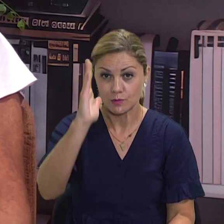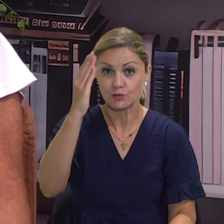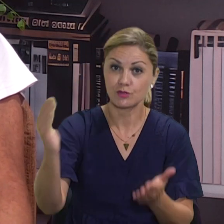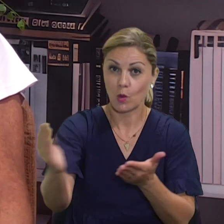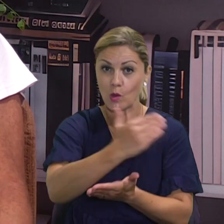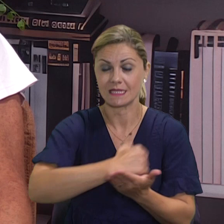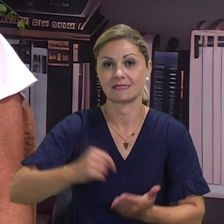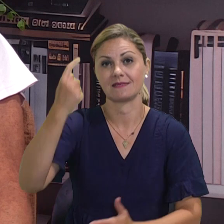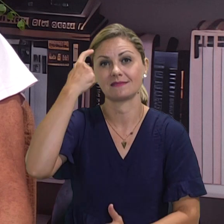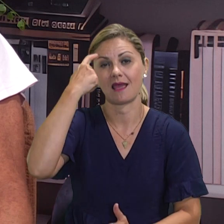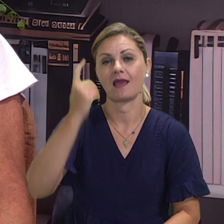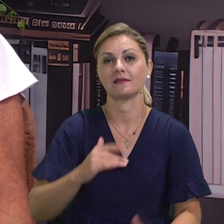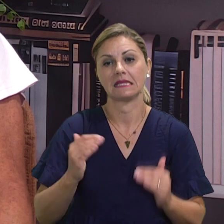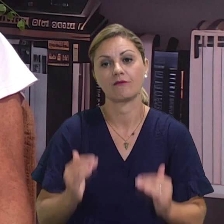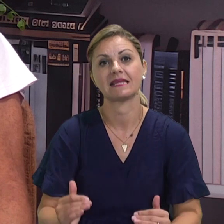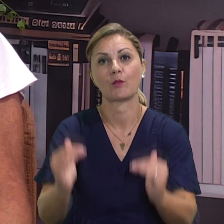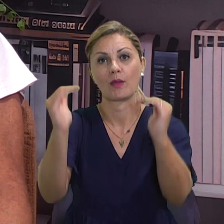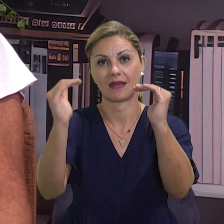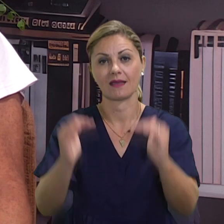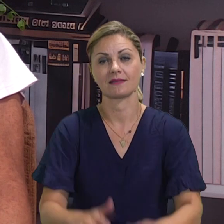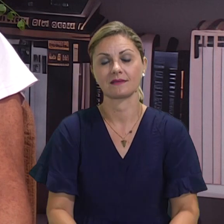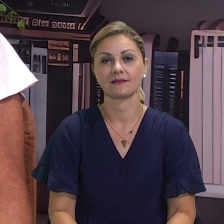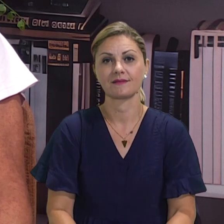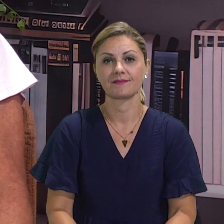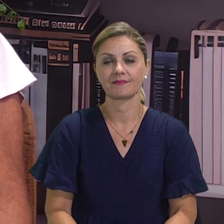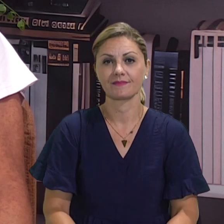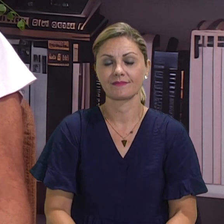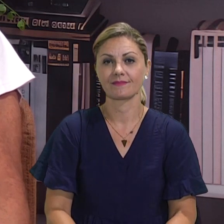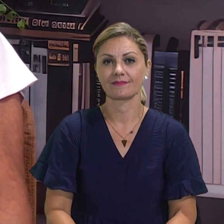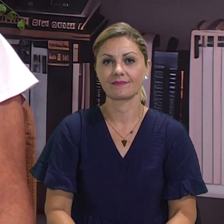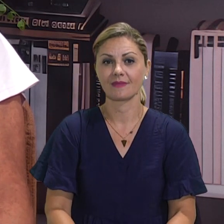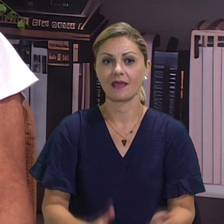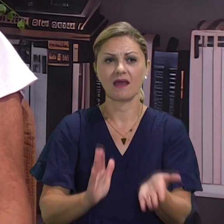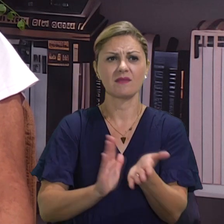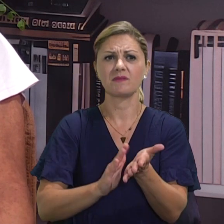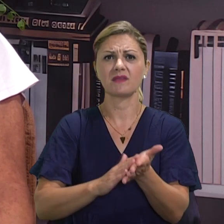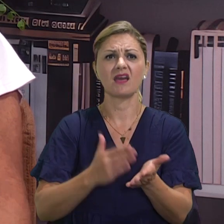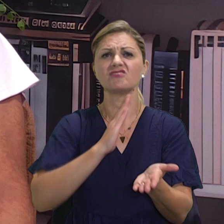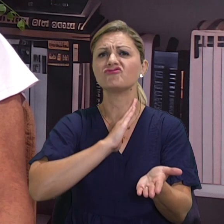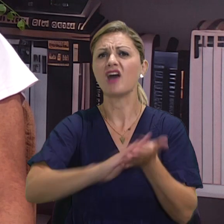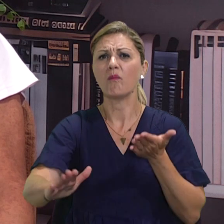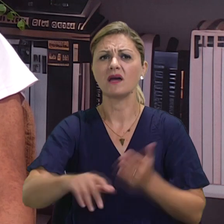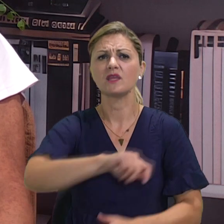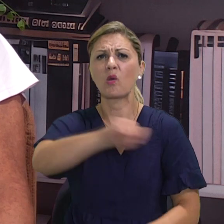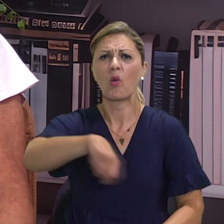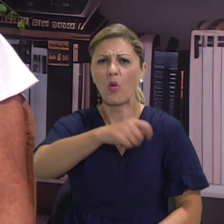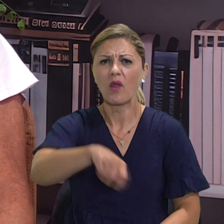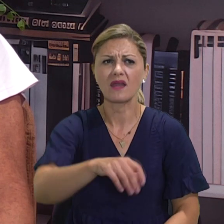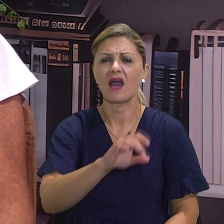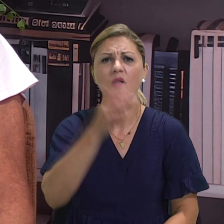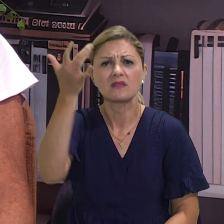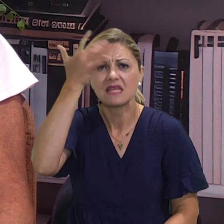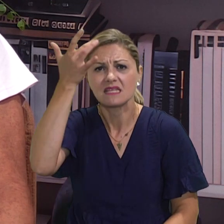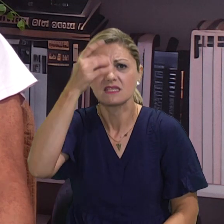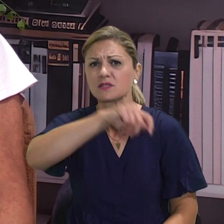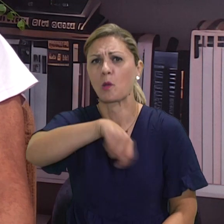ona znanja koja će im koristiti ovi za dalje njihovu nadogradnju. Jer što ti vrijedi i kuhar koji izađe,